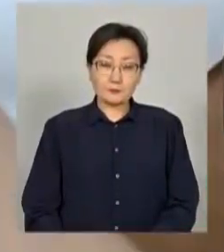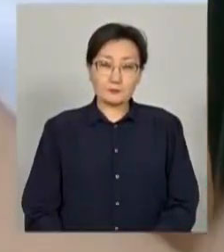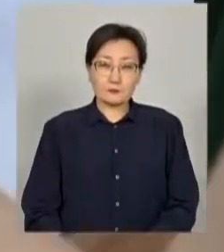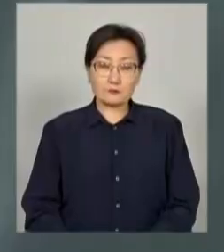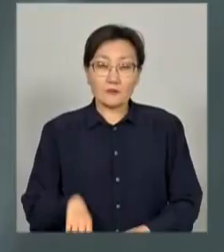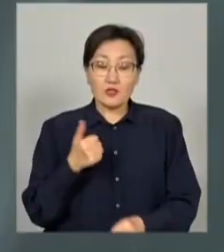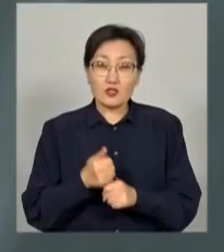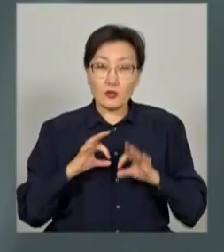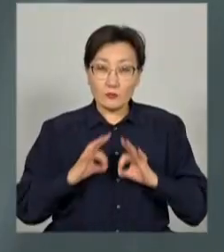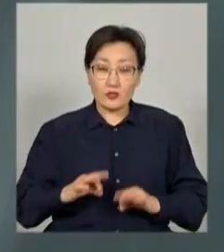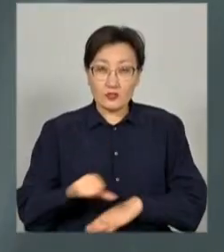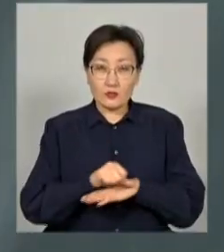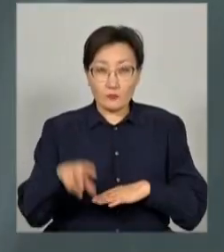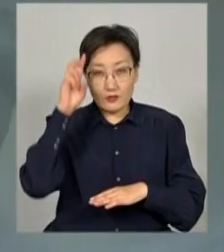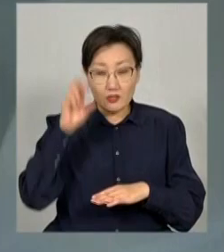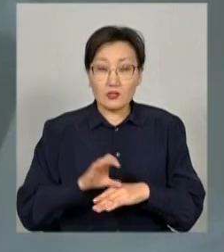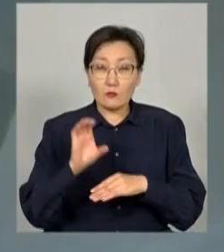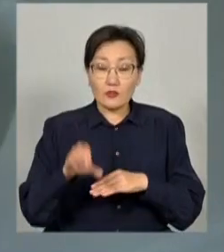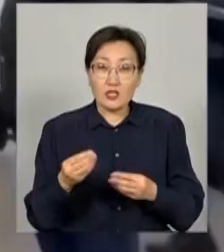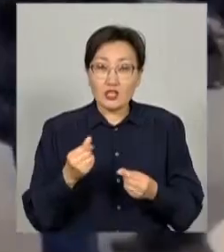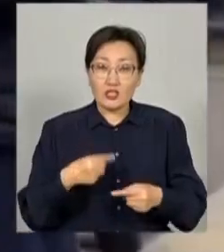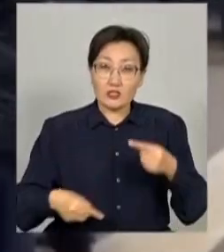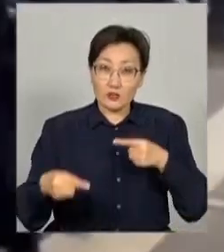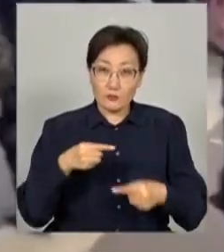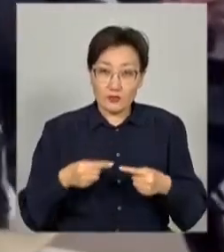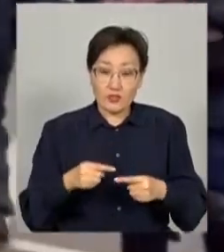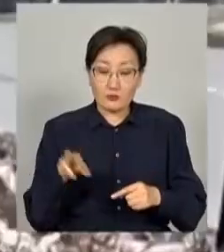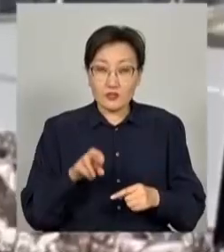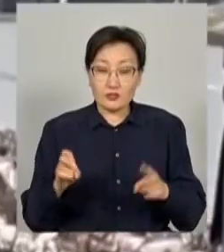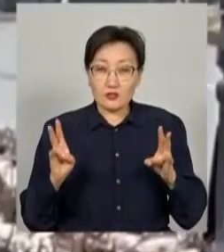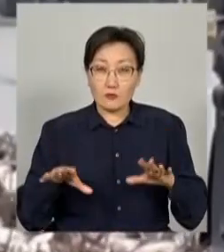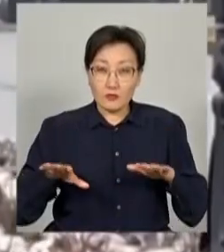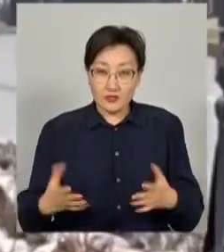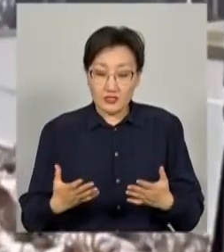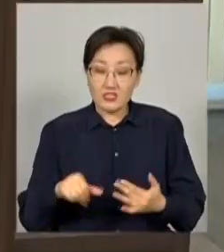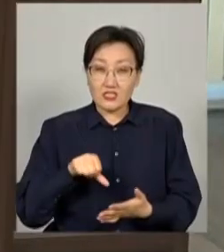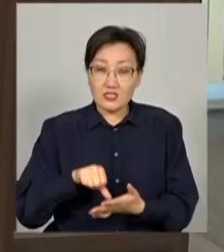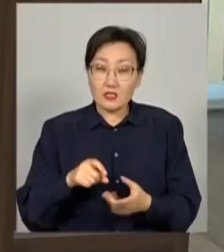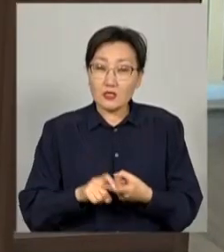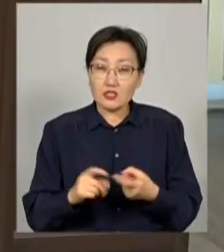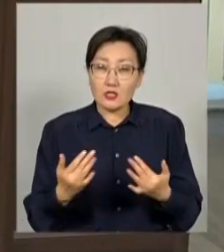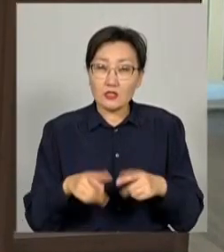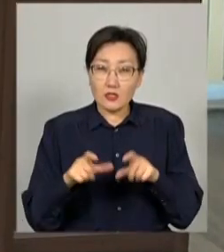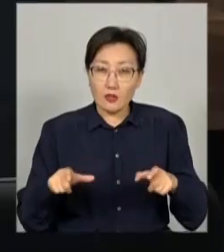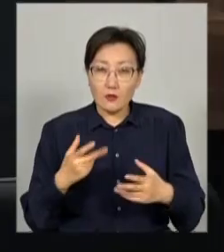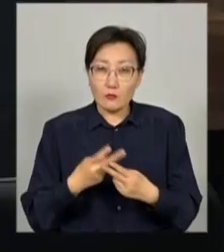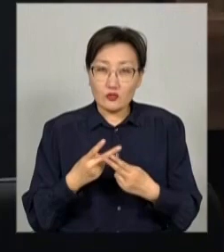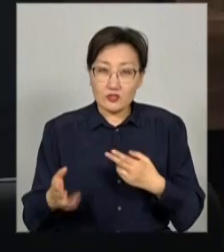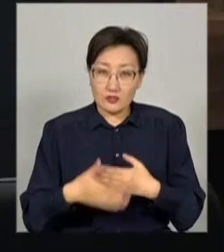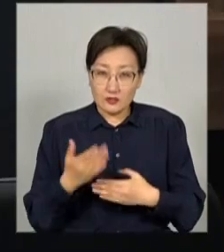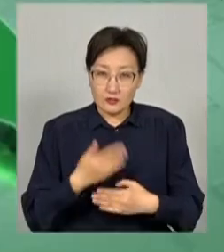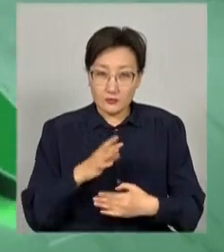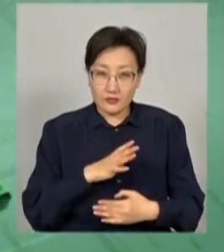Бас прокуратура шетелге шығарылған миллиардтарды қайтарды. Ал қаңтардағы жаппай тәртіпсіздікке қатысты қанша адам бас бостандығынан